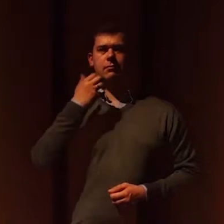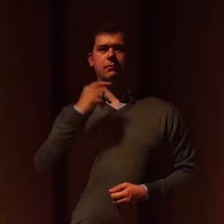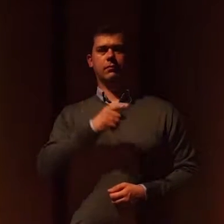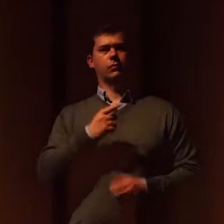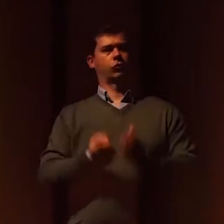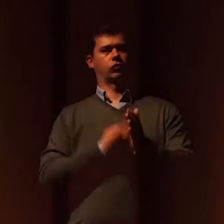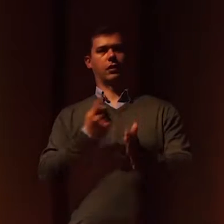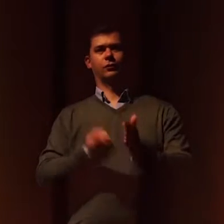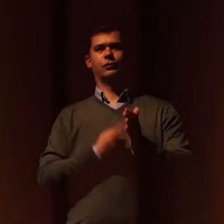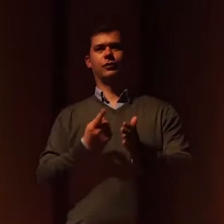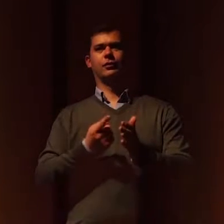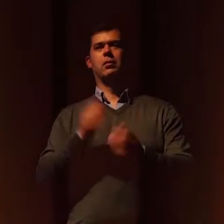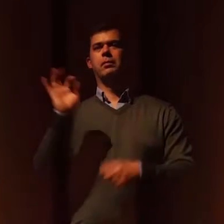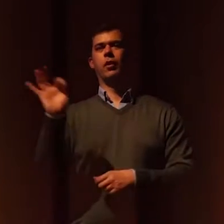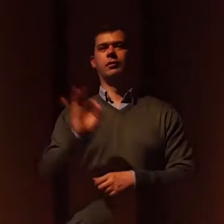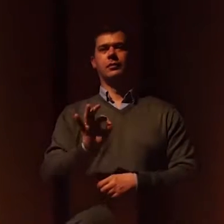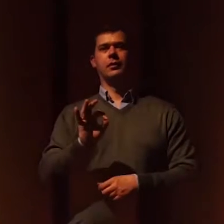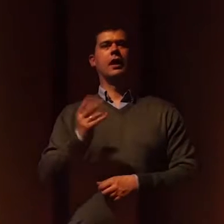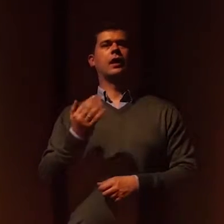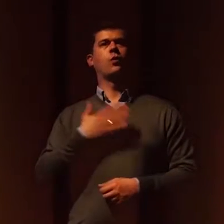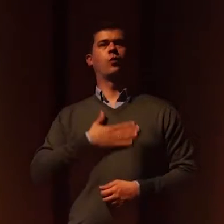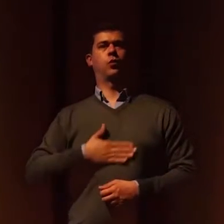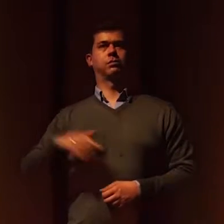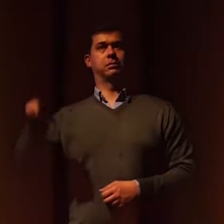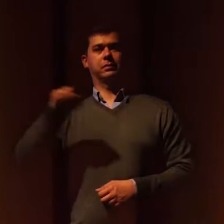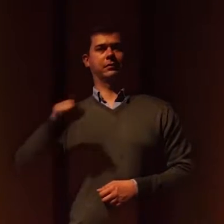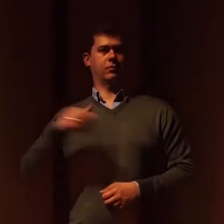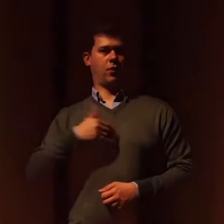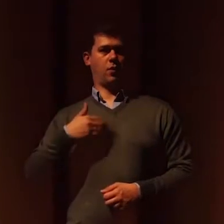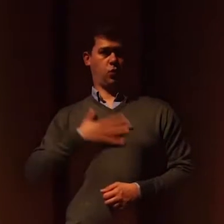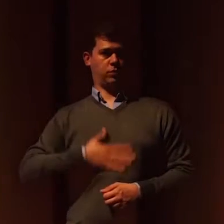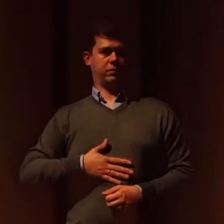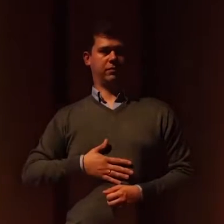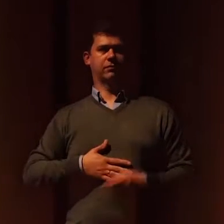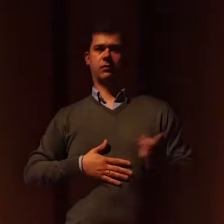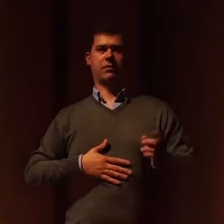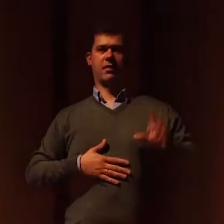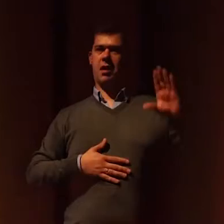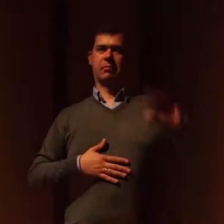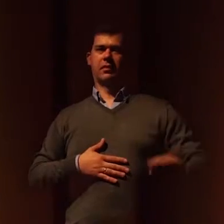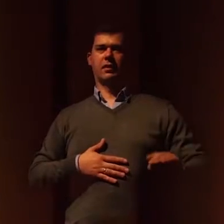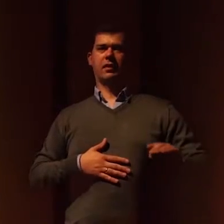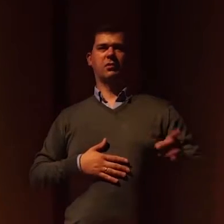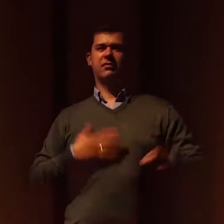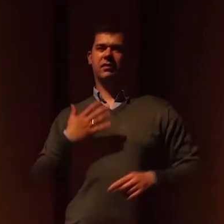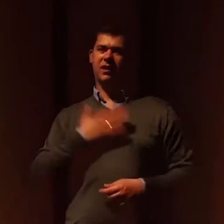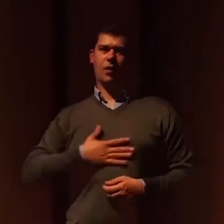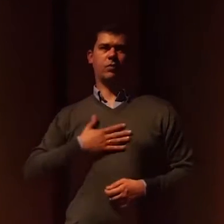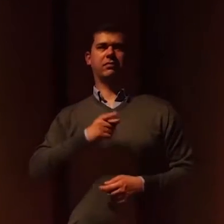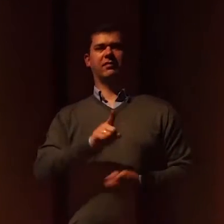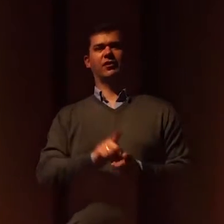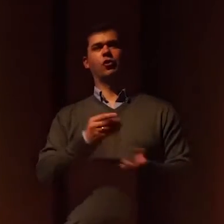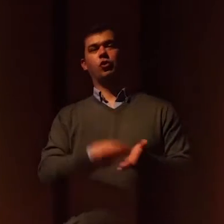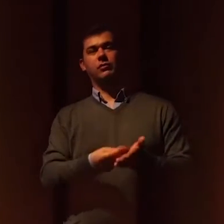tych sondażach opinii społecznej wśród tych grup które są najniżej oceniane i najmniej cenione